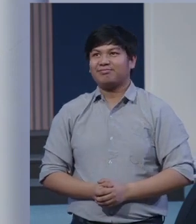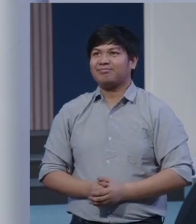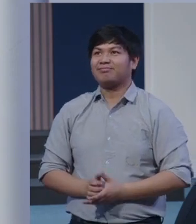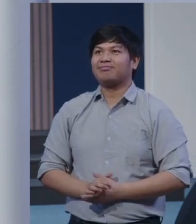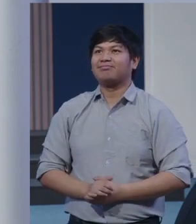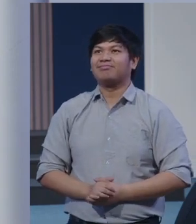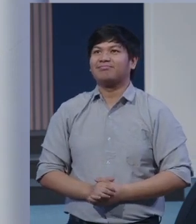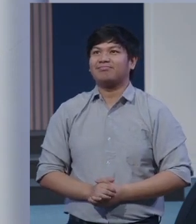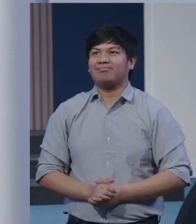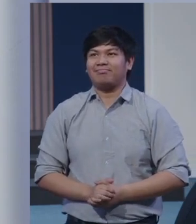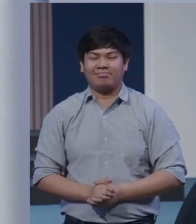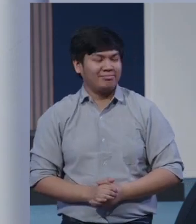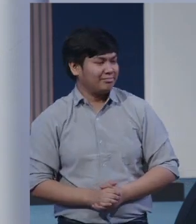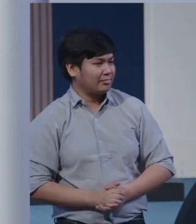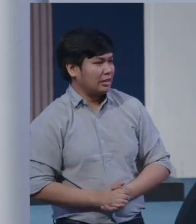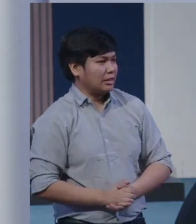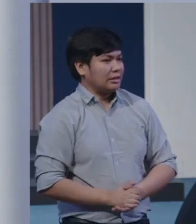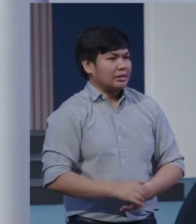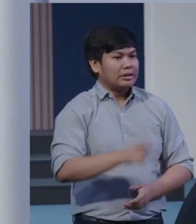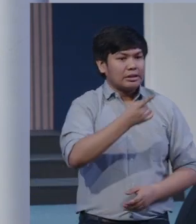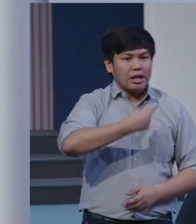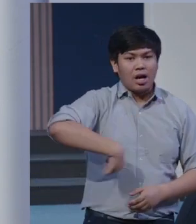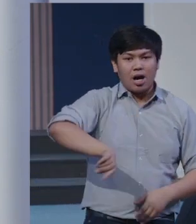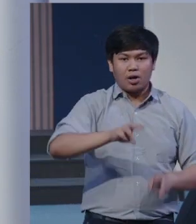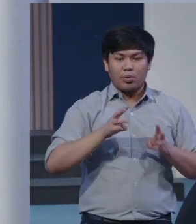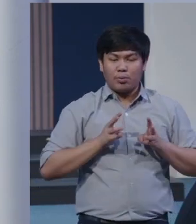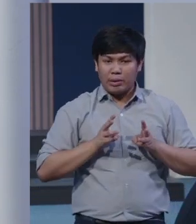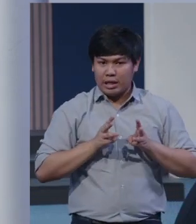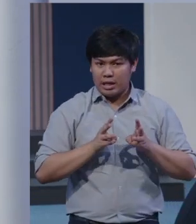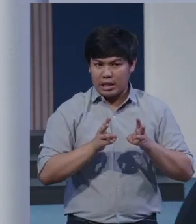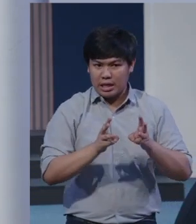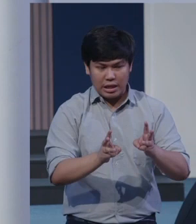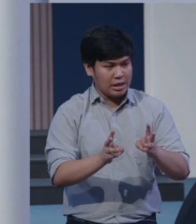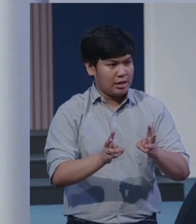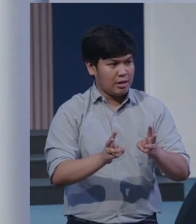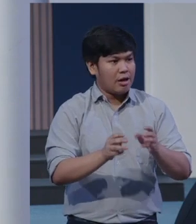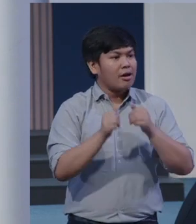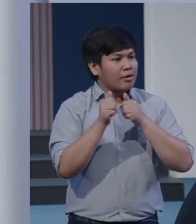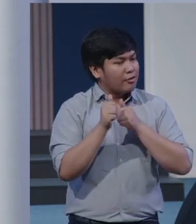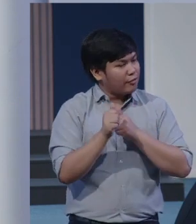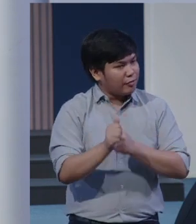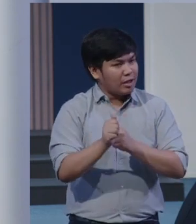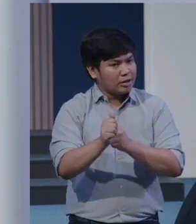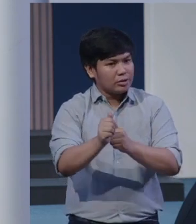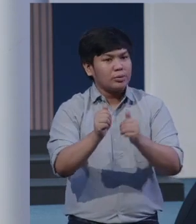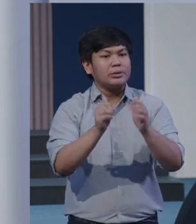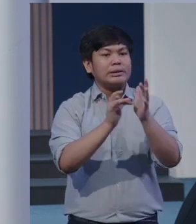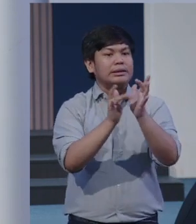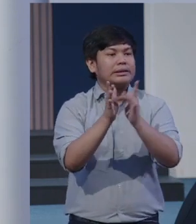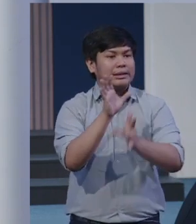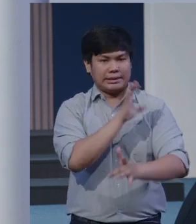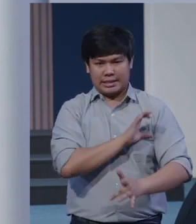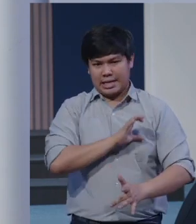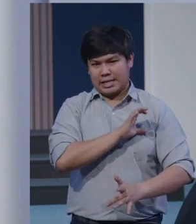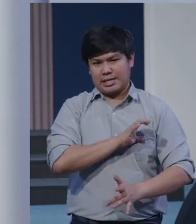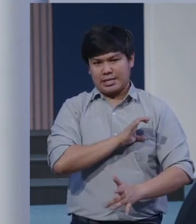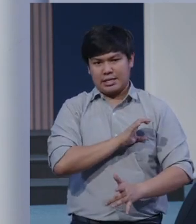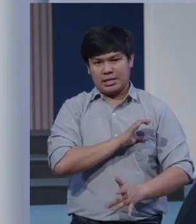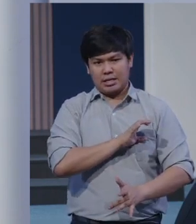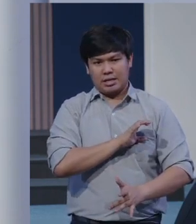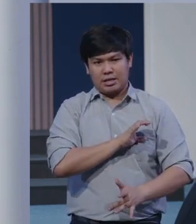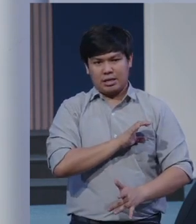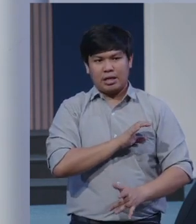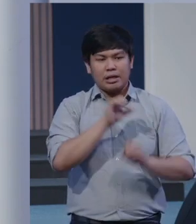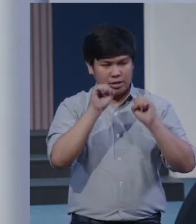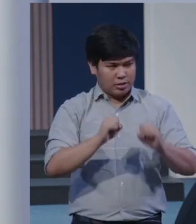church ito ang gawain ng mga makatatayo sa banal na Pres ng